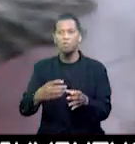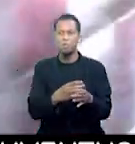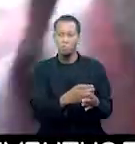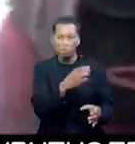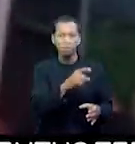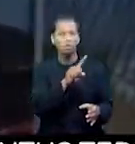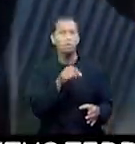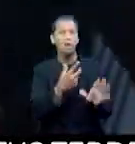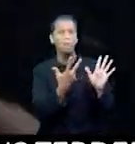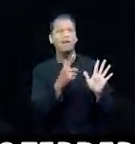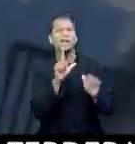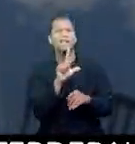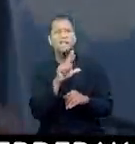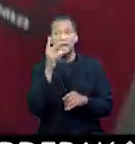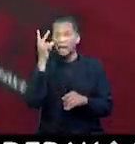Sulawesi Barat.